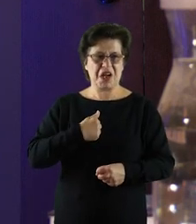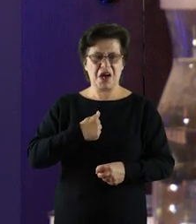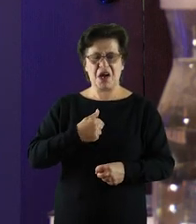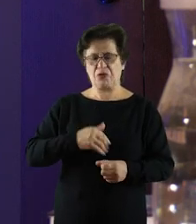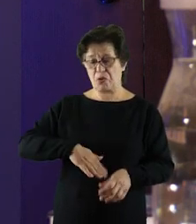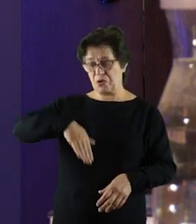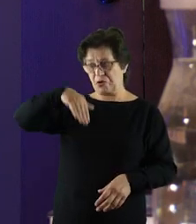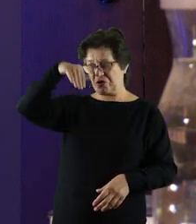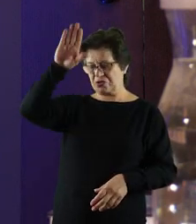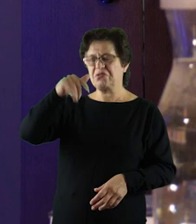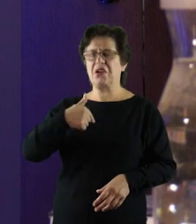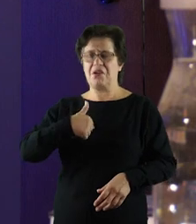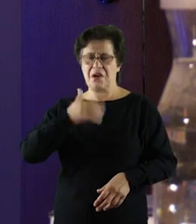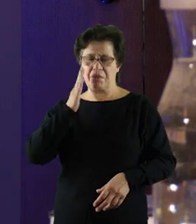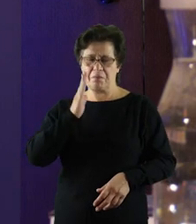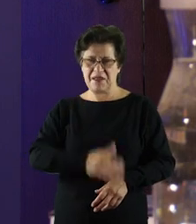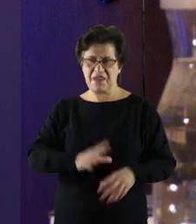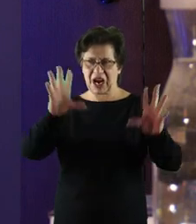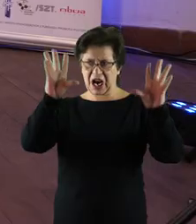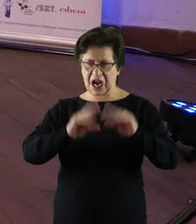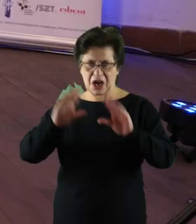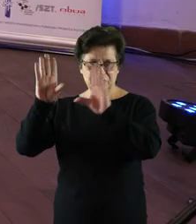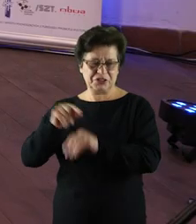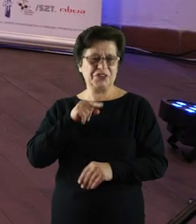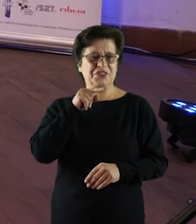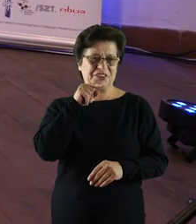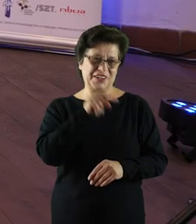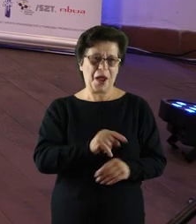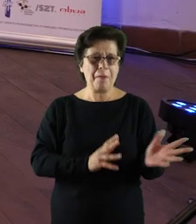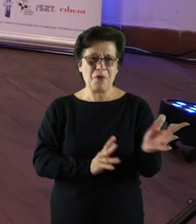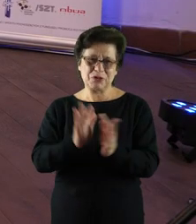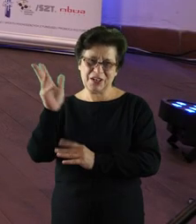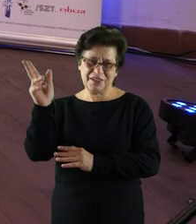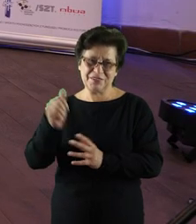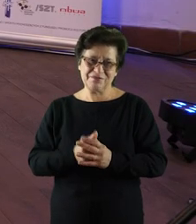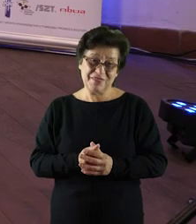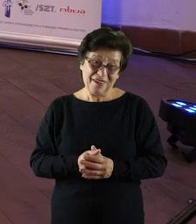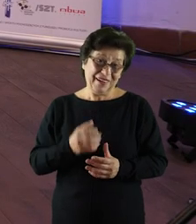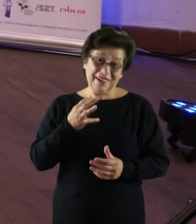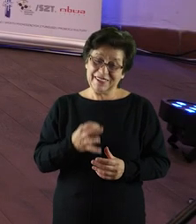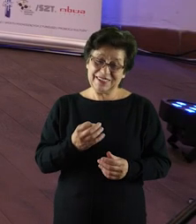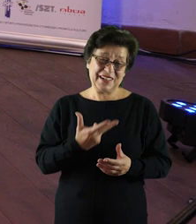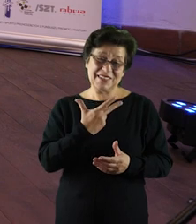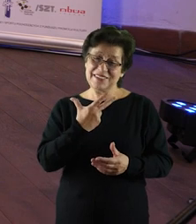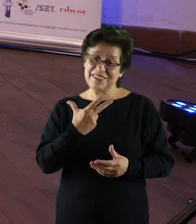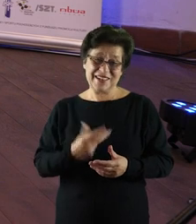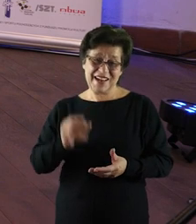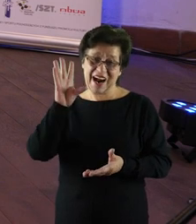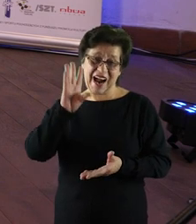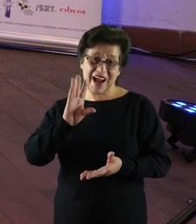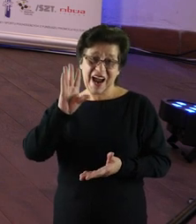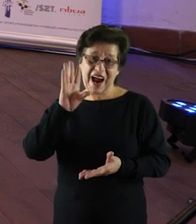gasiła wszystkie takie pożary w pokojach dziewczynek. No ale dorosłam i teraz nie gaszę tych pożarów, tylko jeszcze swoimi